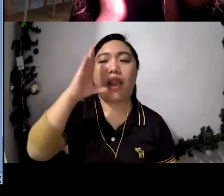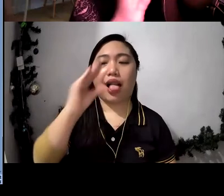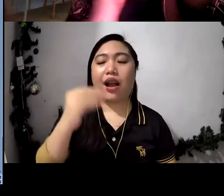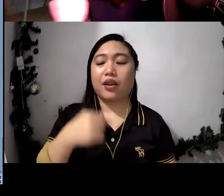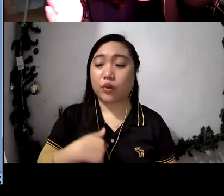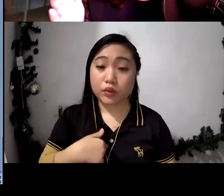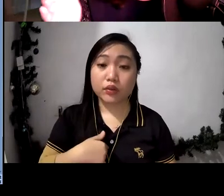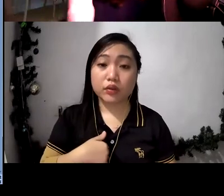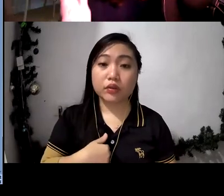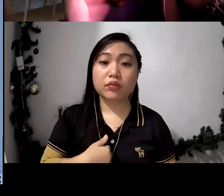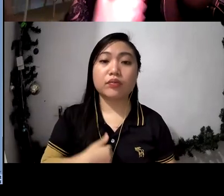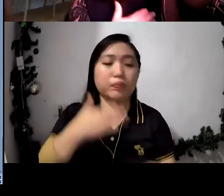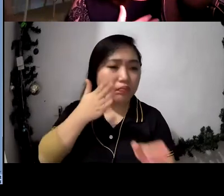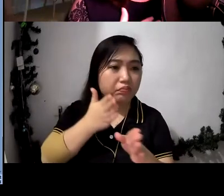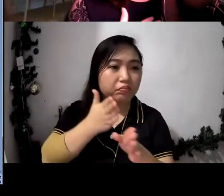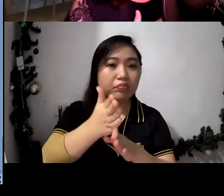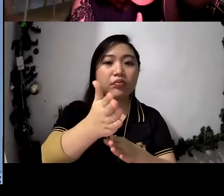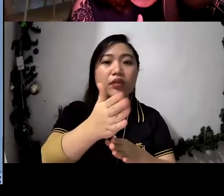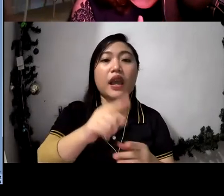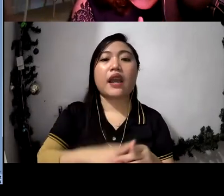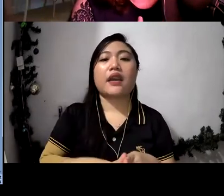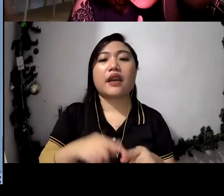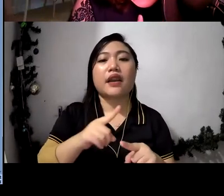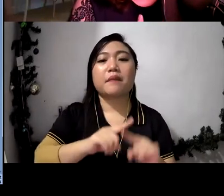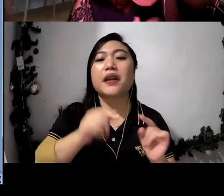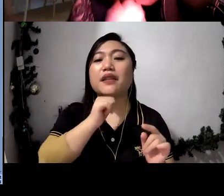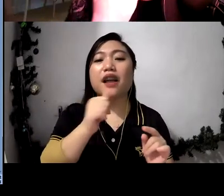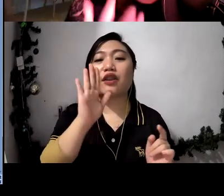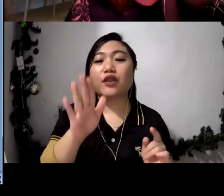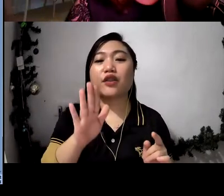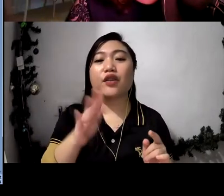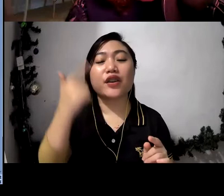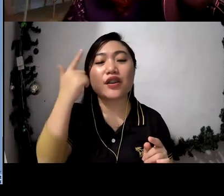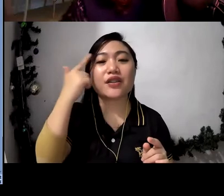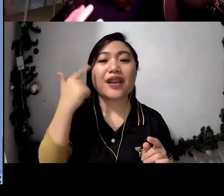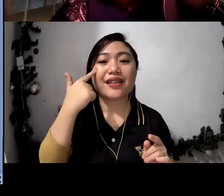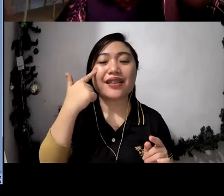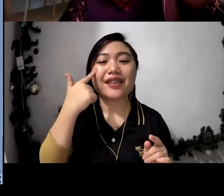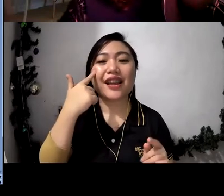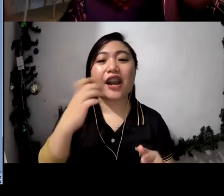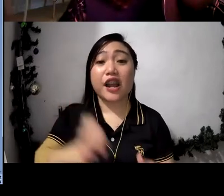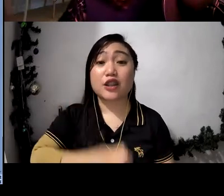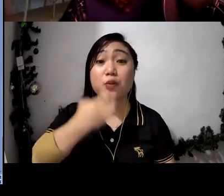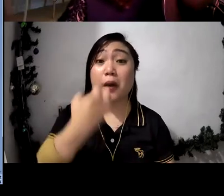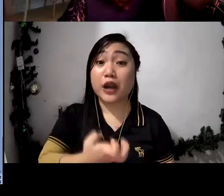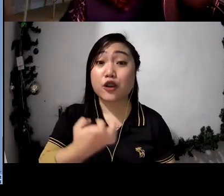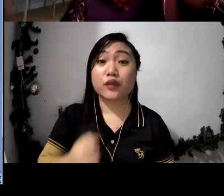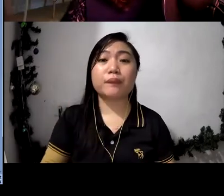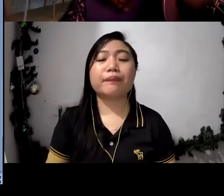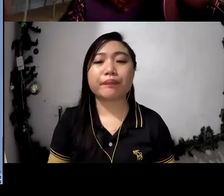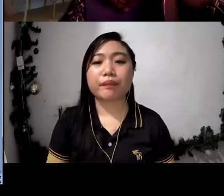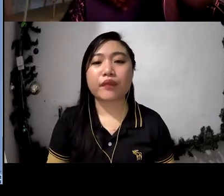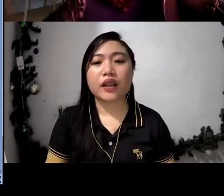So consistent 'yon, except yung gender expression mo. Kasi artist ka, you want to explore yourself and you don't mind,